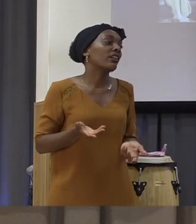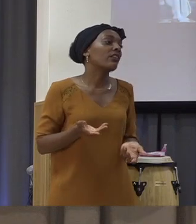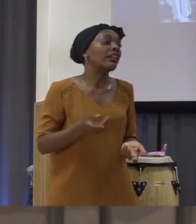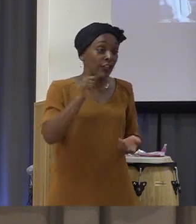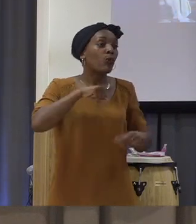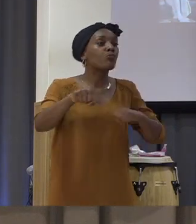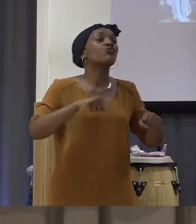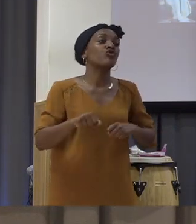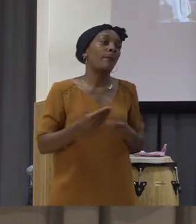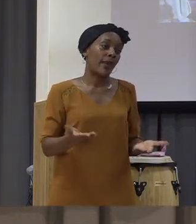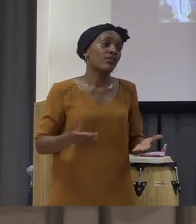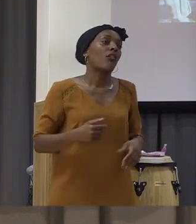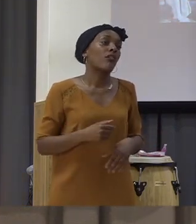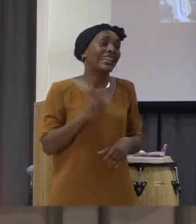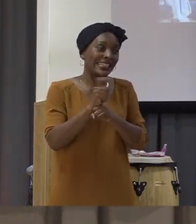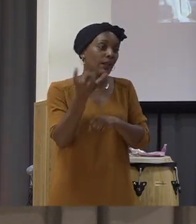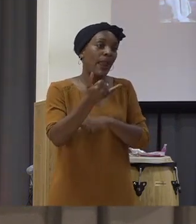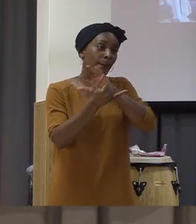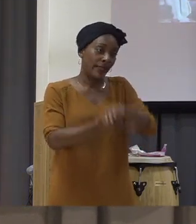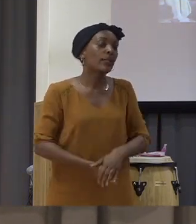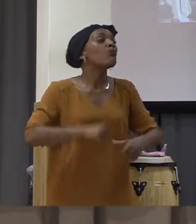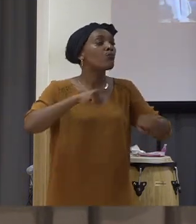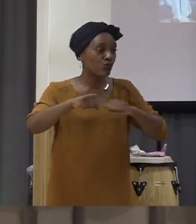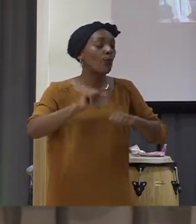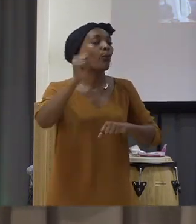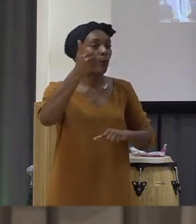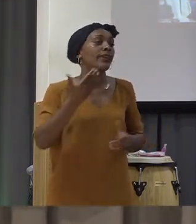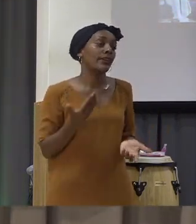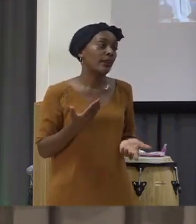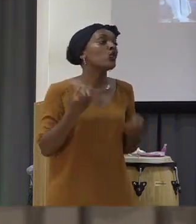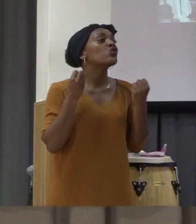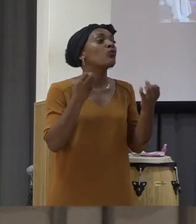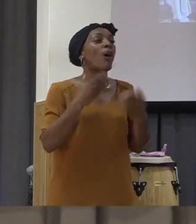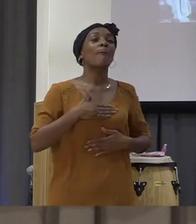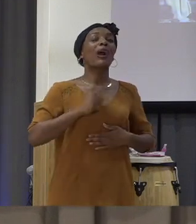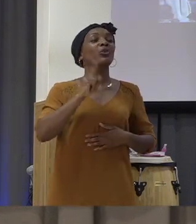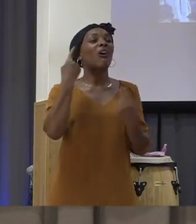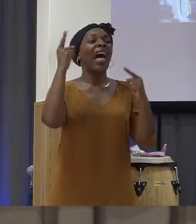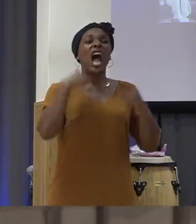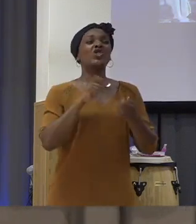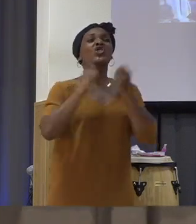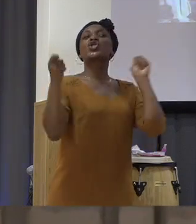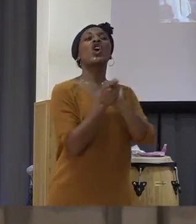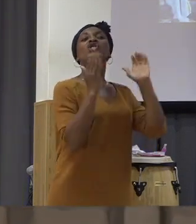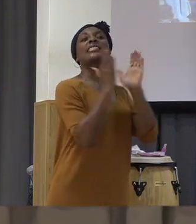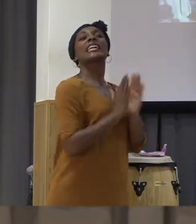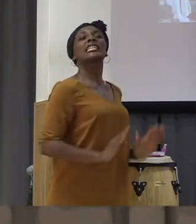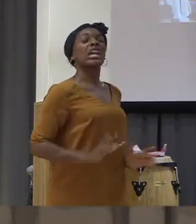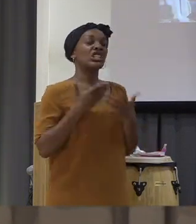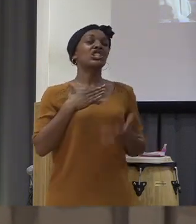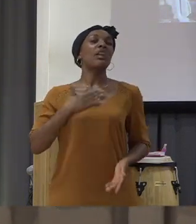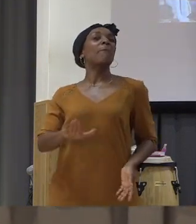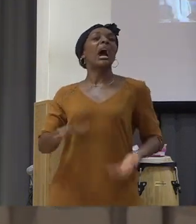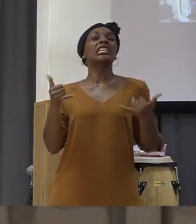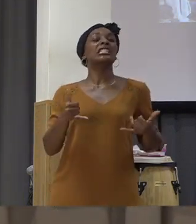acteur avant de critiquer. On critique souvent, on n'est pas content, et alors on change d'église. Et puis vous allez, je ne sais pas ce que vous